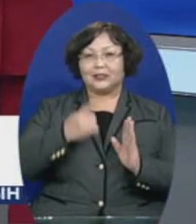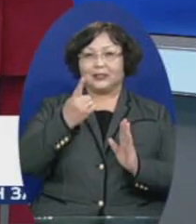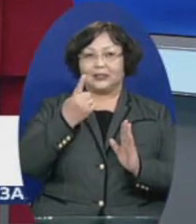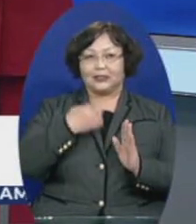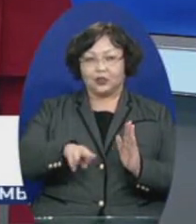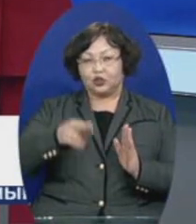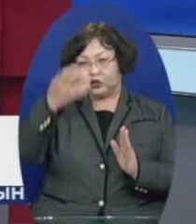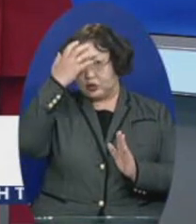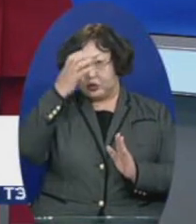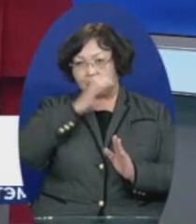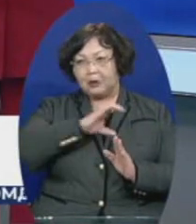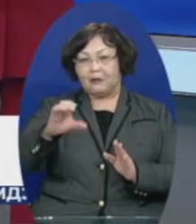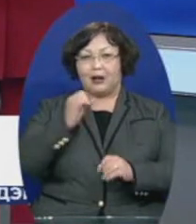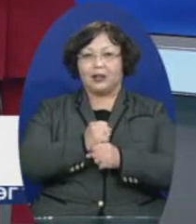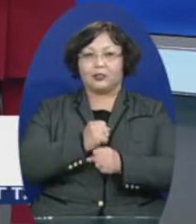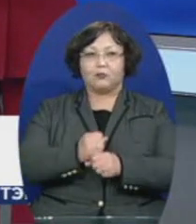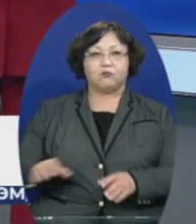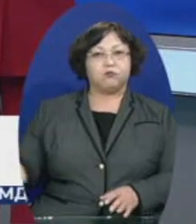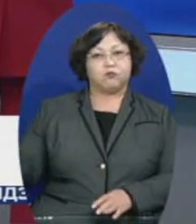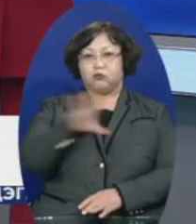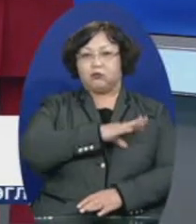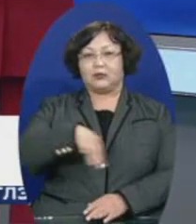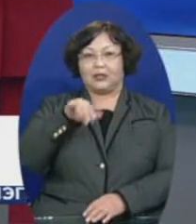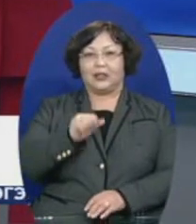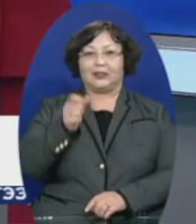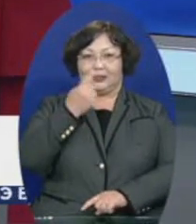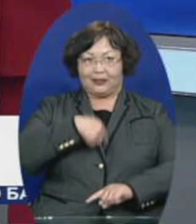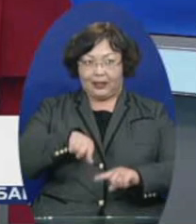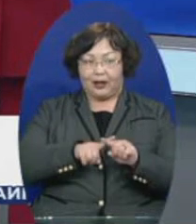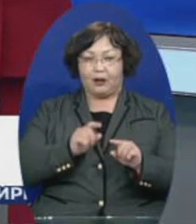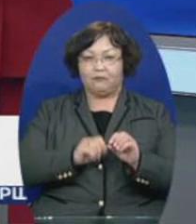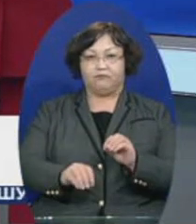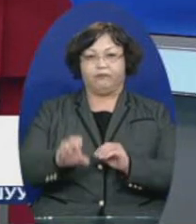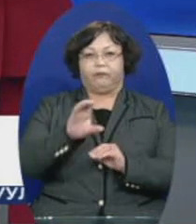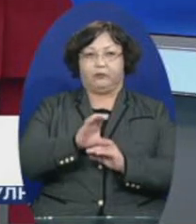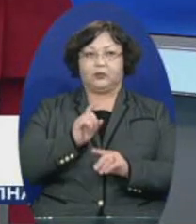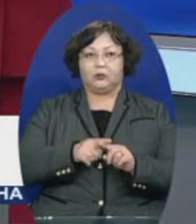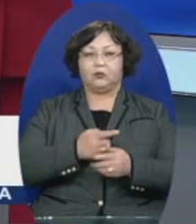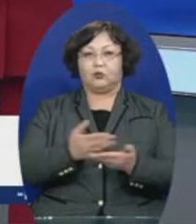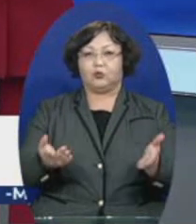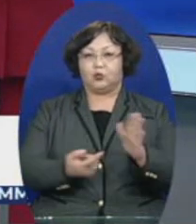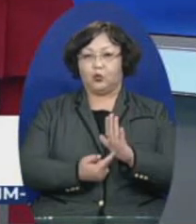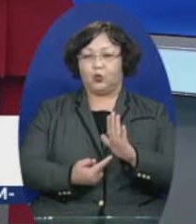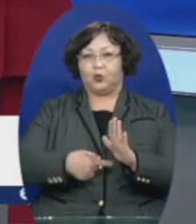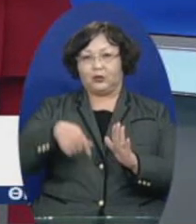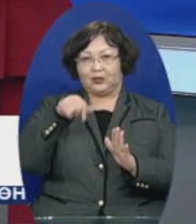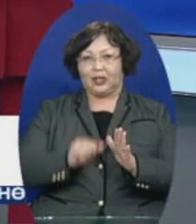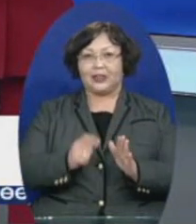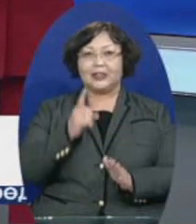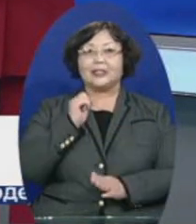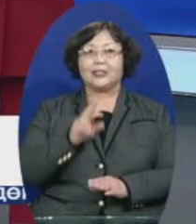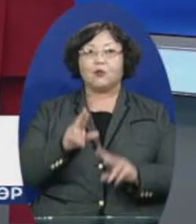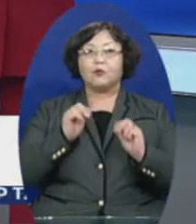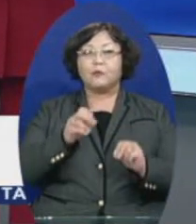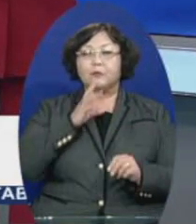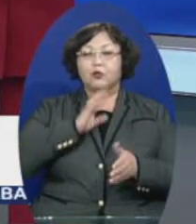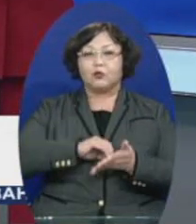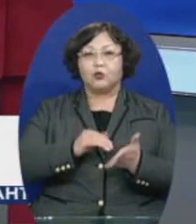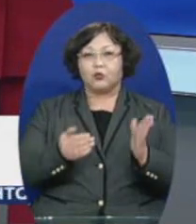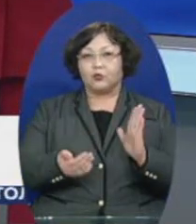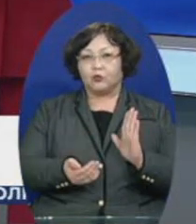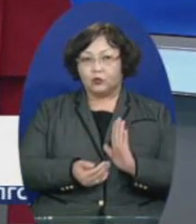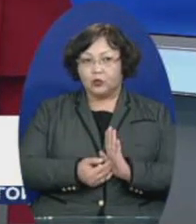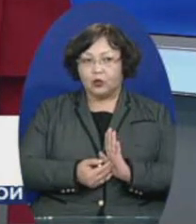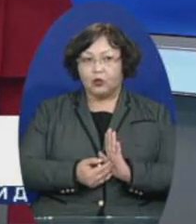төрийн захиргааны албан хаагчдын цалинг дахин нэмэгдүүлж суур цалинг 1 сая болгохоор төлөвлөж байна. За яг одоо би